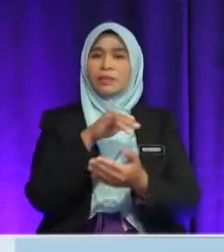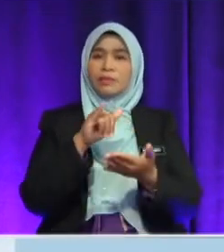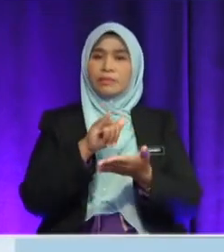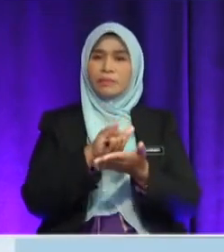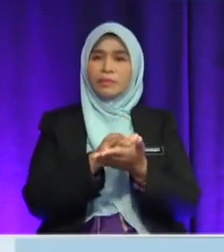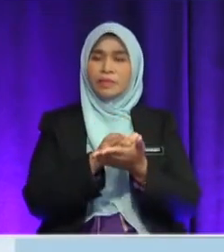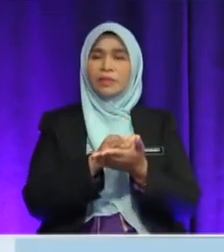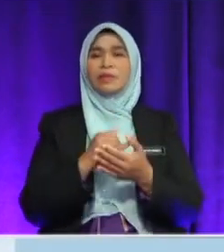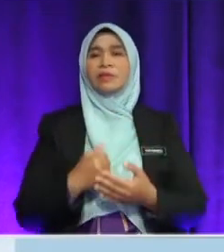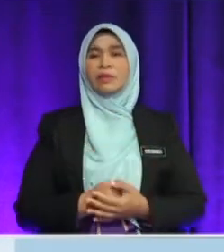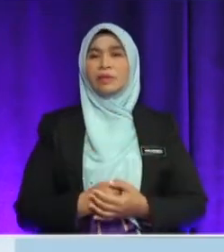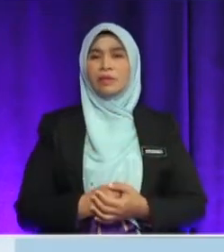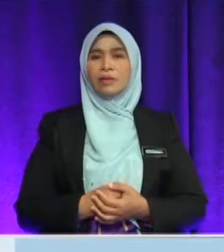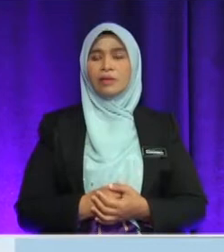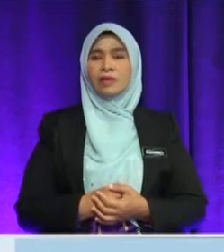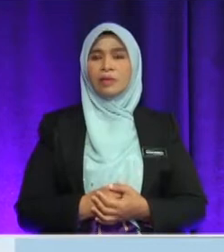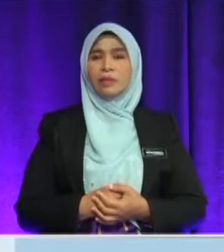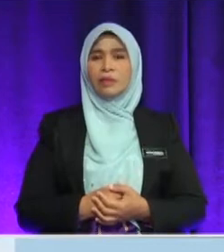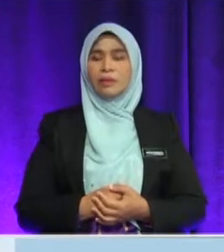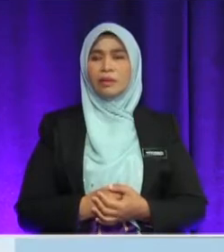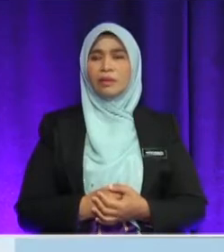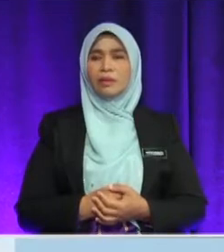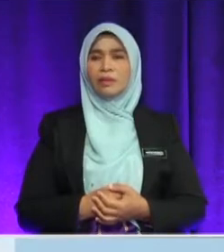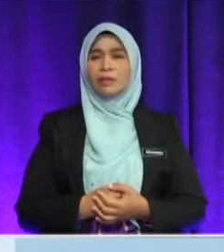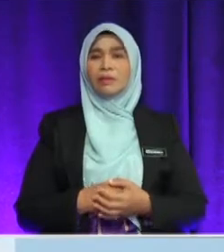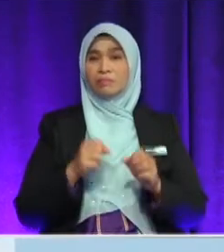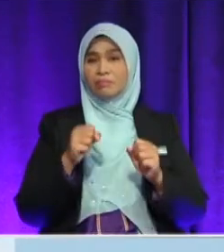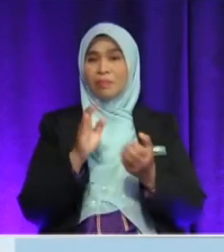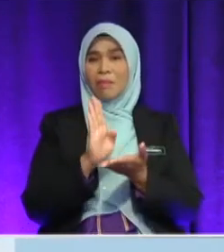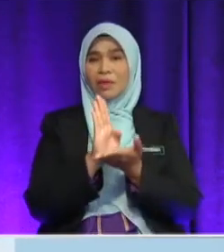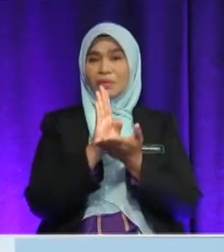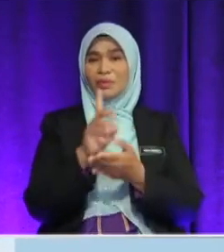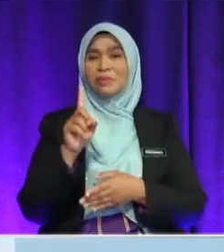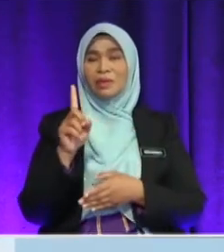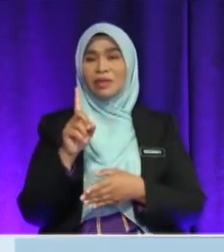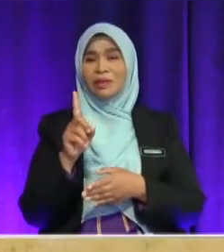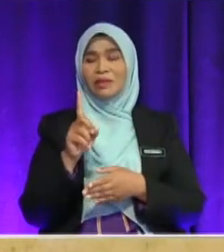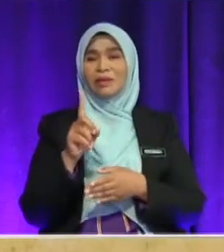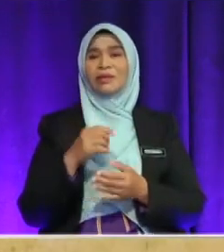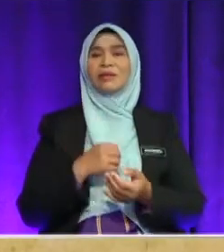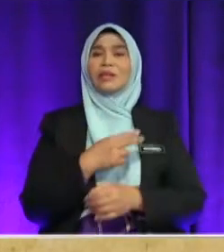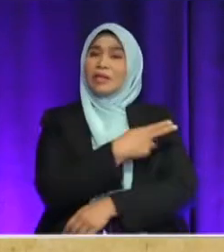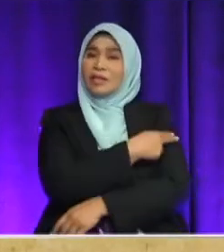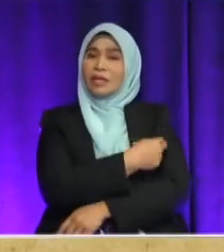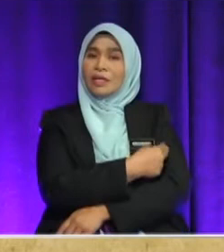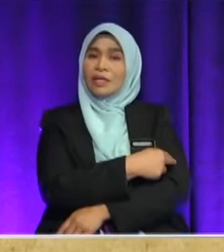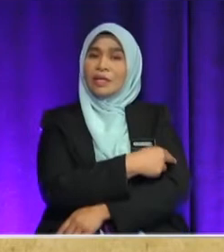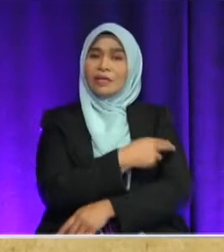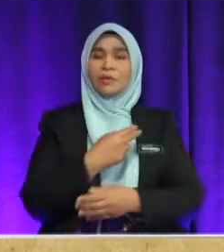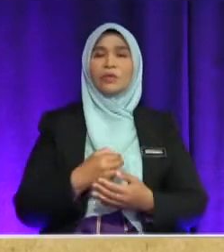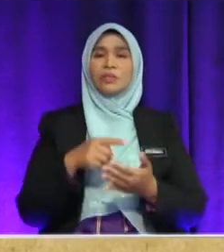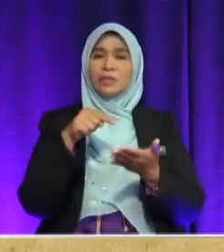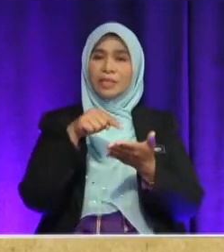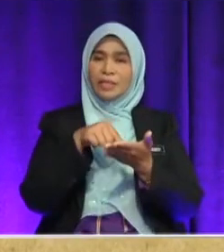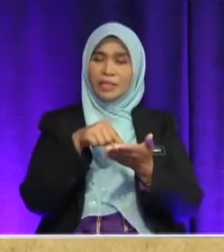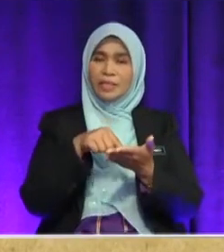ini berada eh anak nurussadah kulit aku Boleh bantu Cak mana daripada pembacaan kamu Di manakah